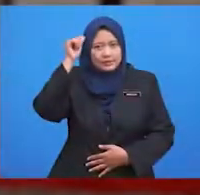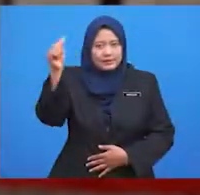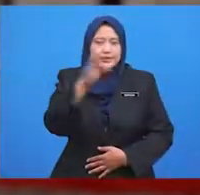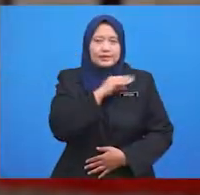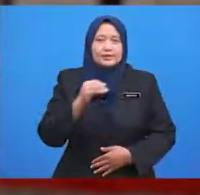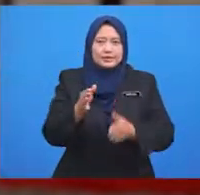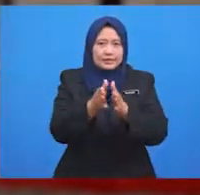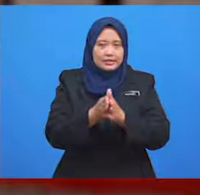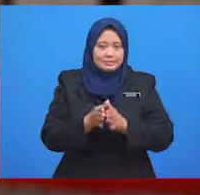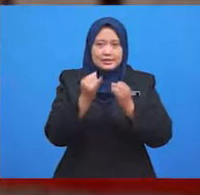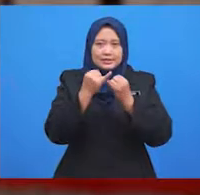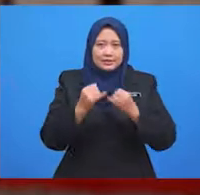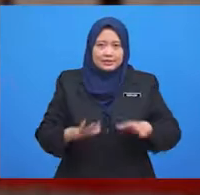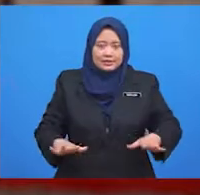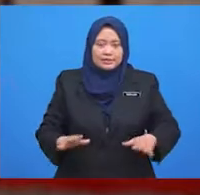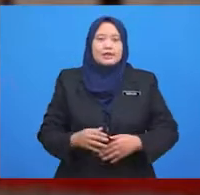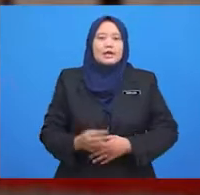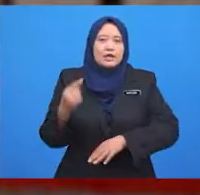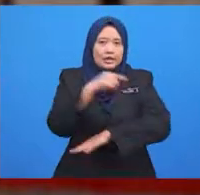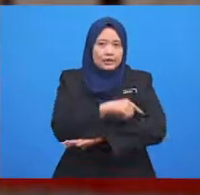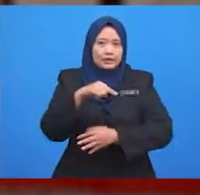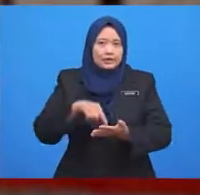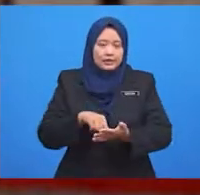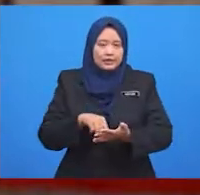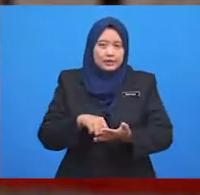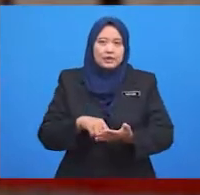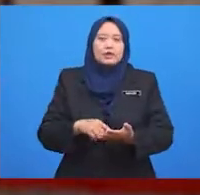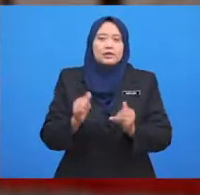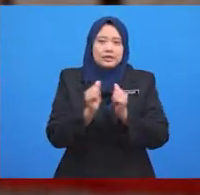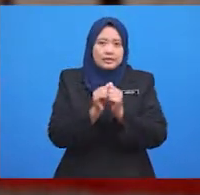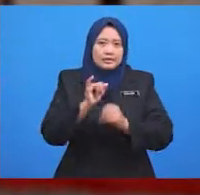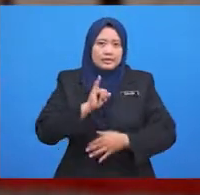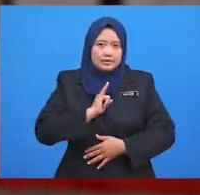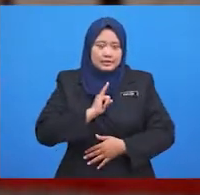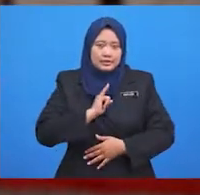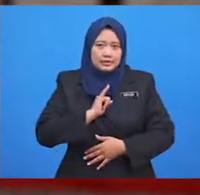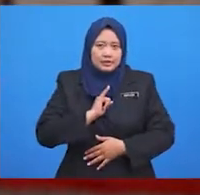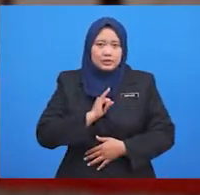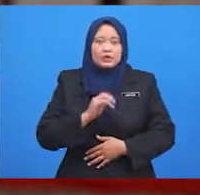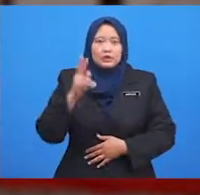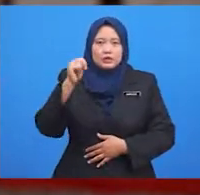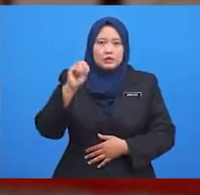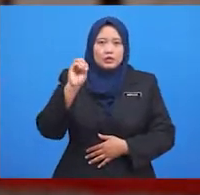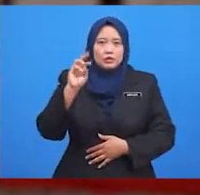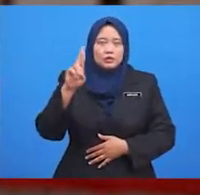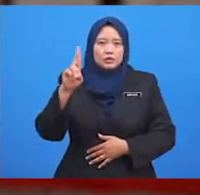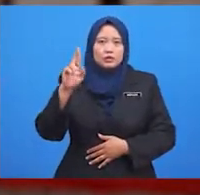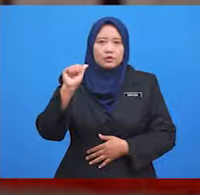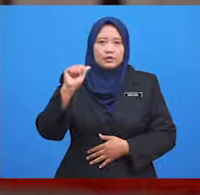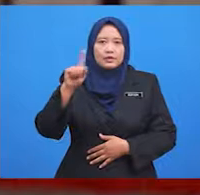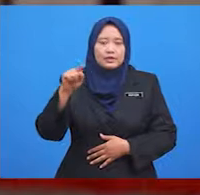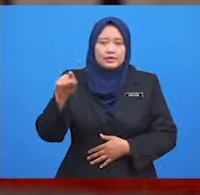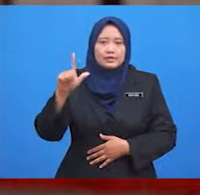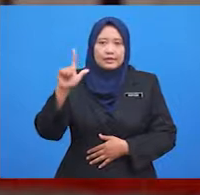Assalamualaikum dan salam sejahtera. Hari ini, para pelajar akan bersama dengan saya, Nur Azlina binti Yahya dari Kolej Vokasional